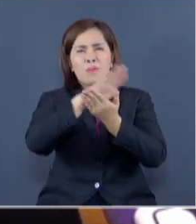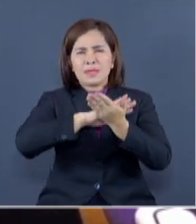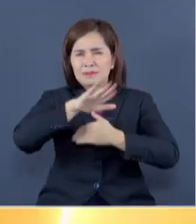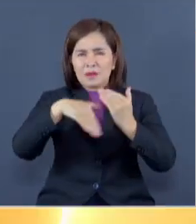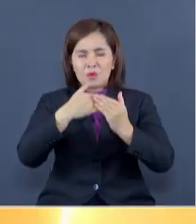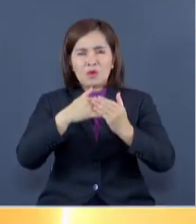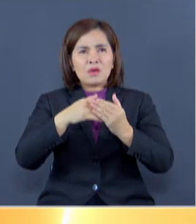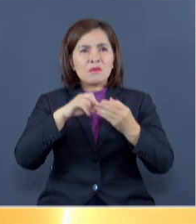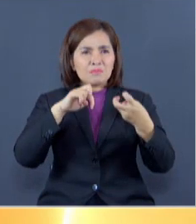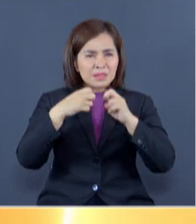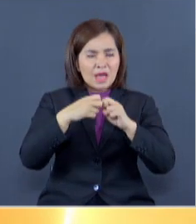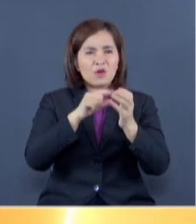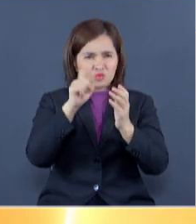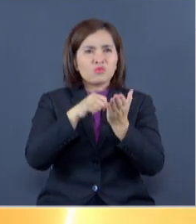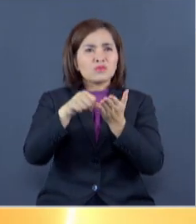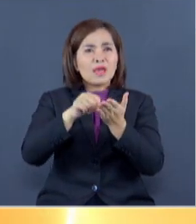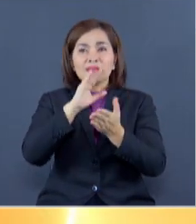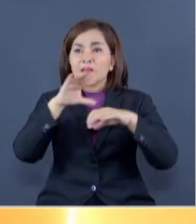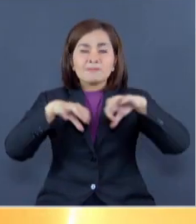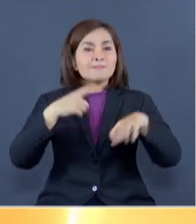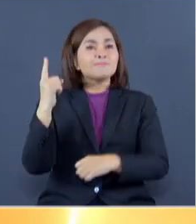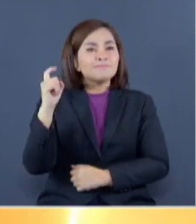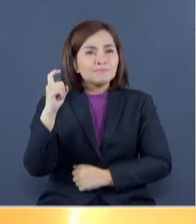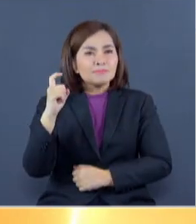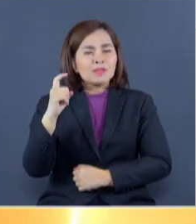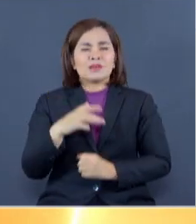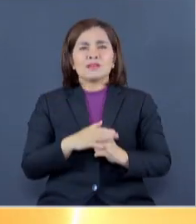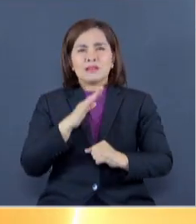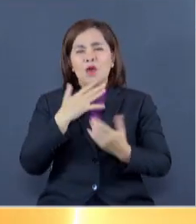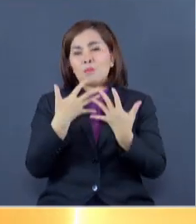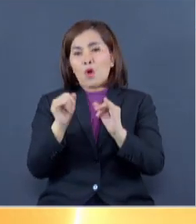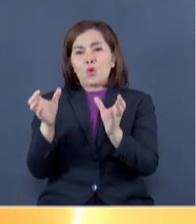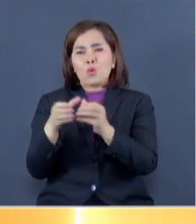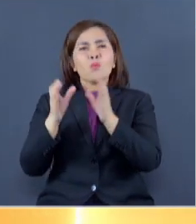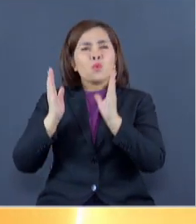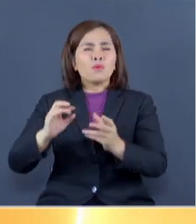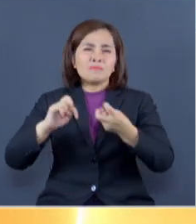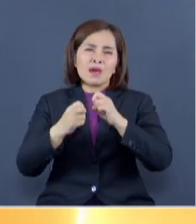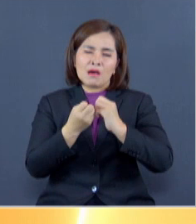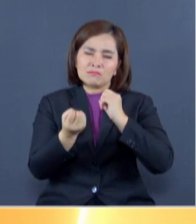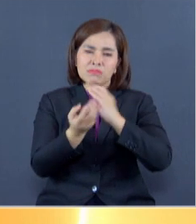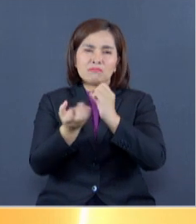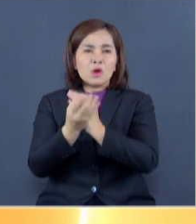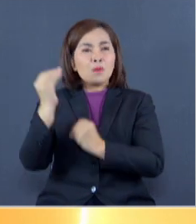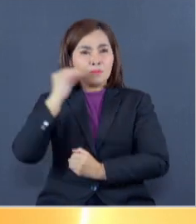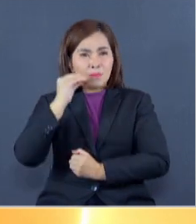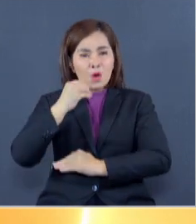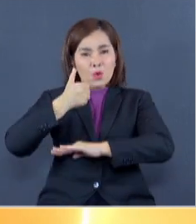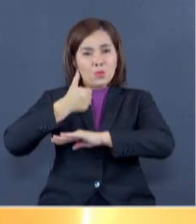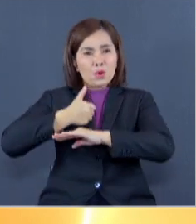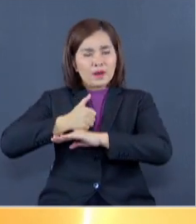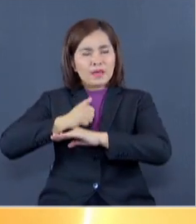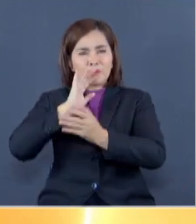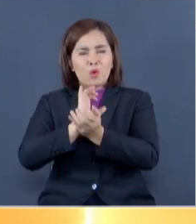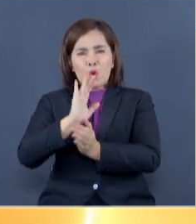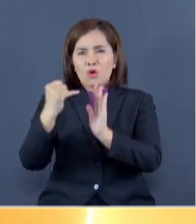ดขึ้นถ้าไม่สามารถควบคุมได้และยังปล่อยให้บุคคลกลุ่มนี้ก่อเหตุทางผู้บังคับการจังหวัดนั้นๆจ